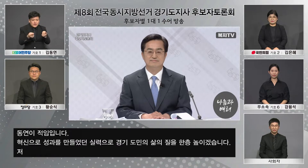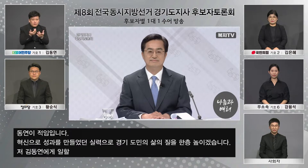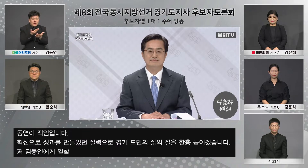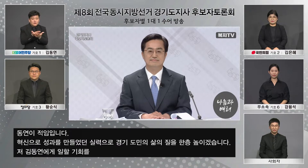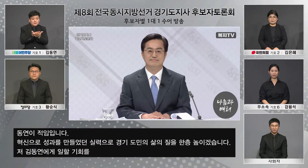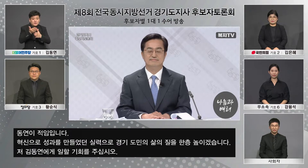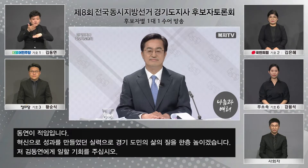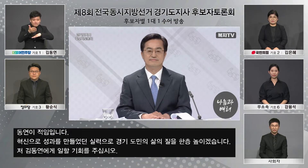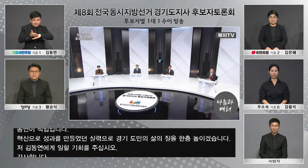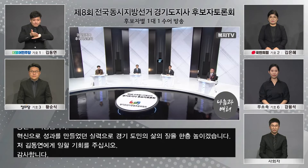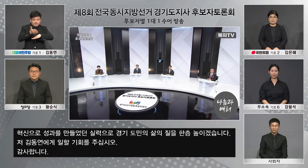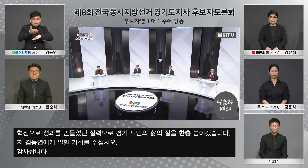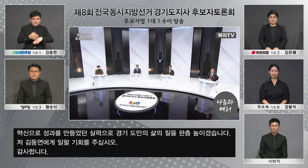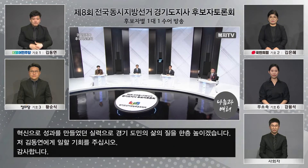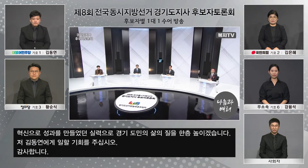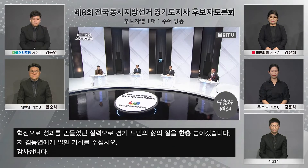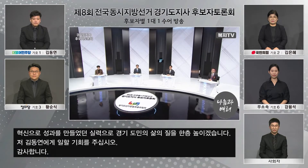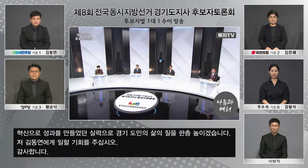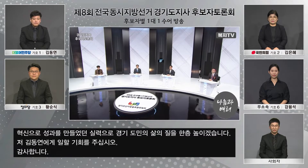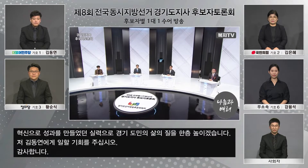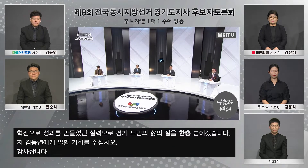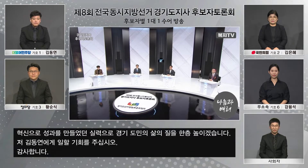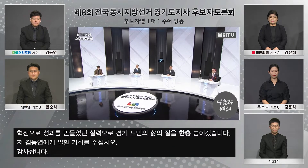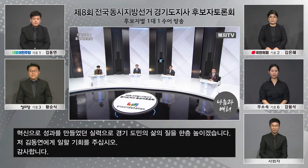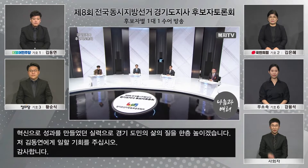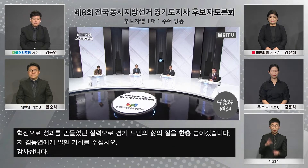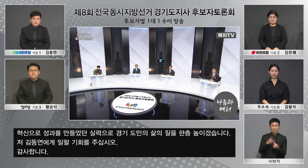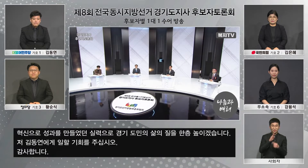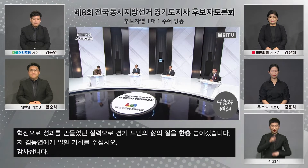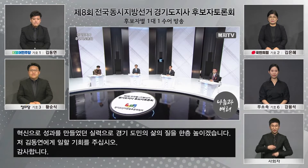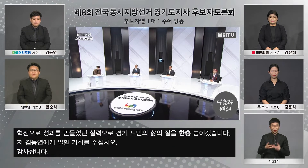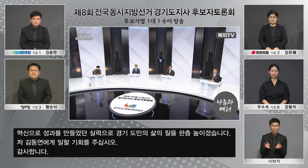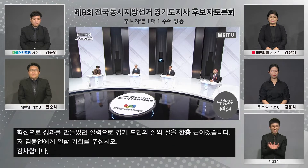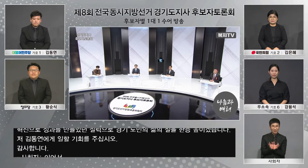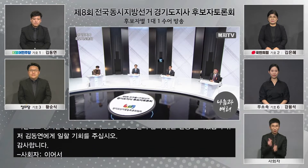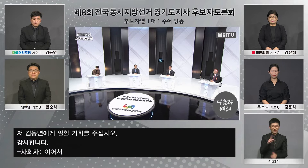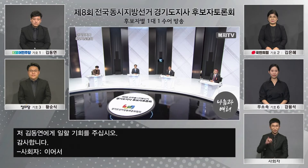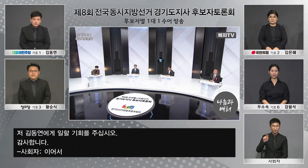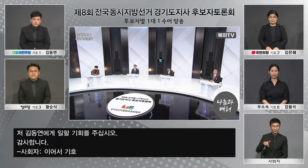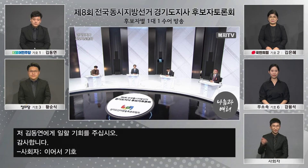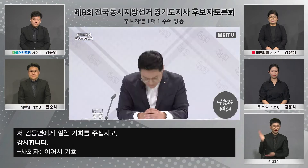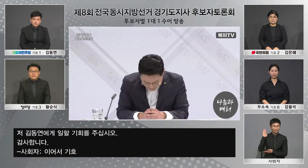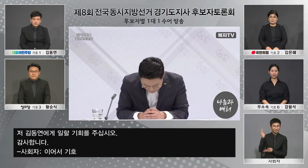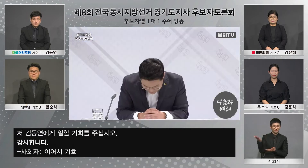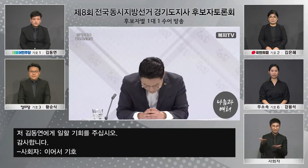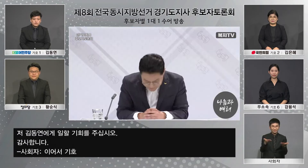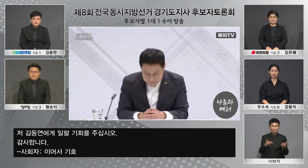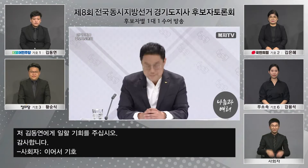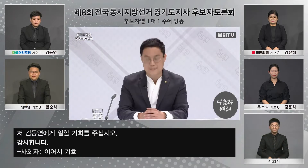감사합니다. 네, 이어서 기호 3번의 정의당 황순식 후보입니다.